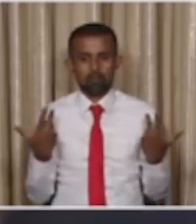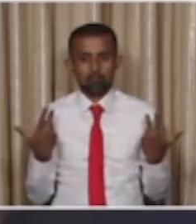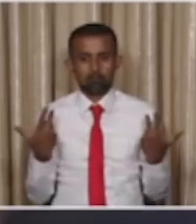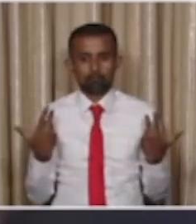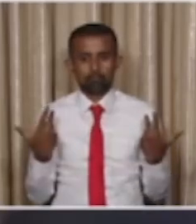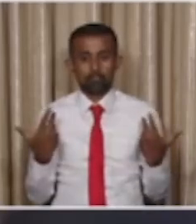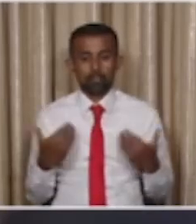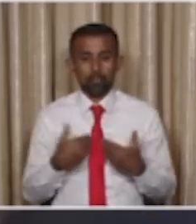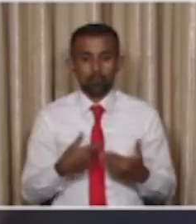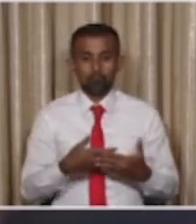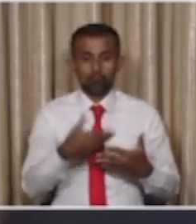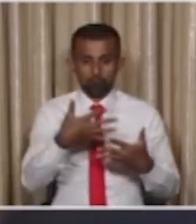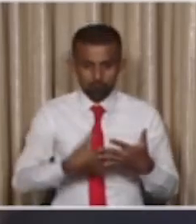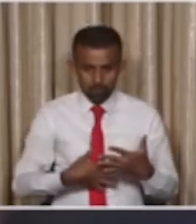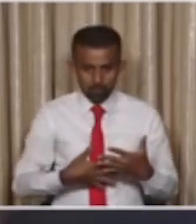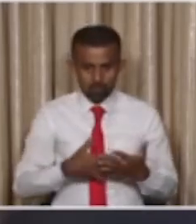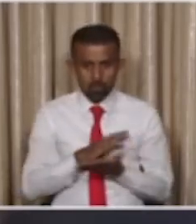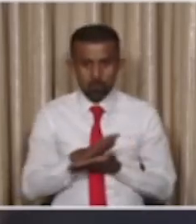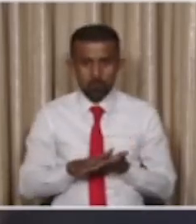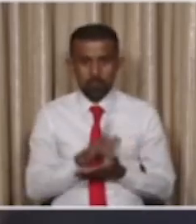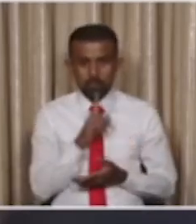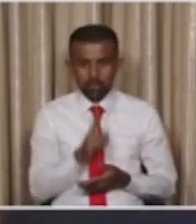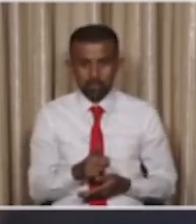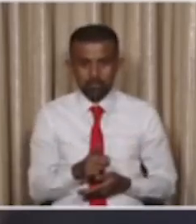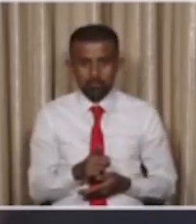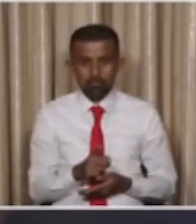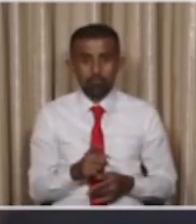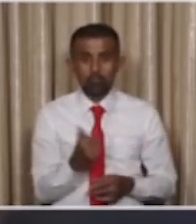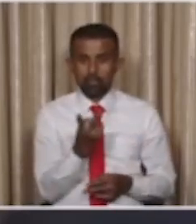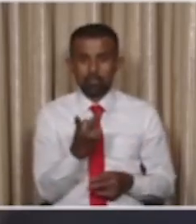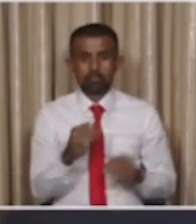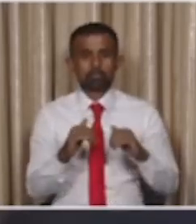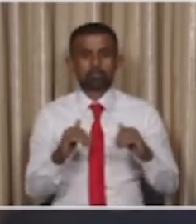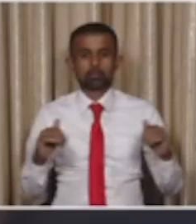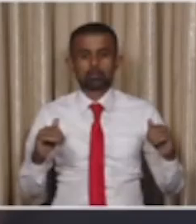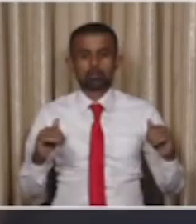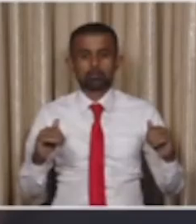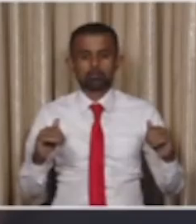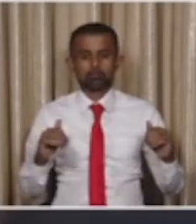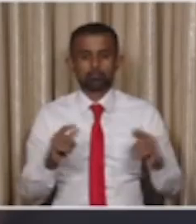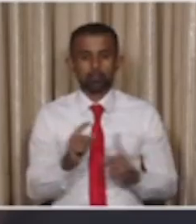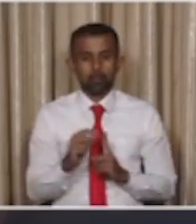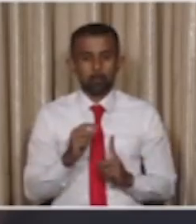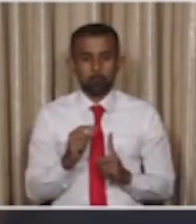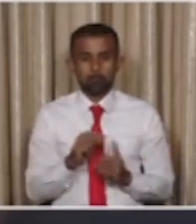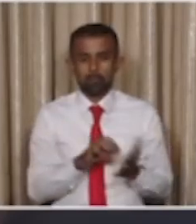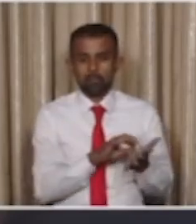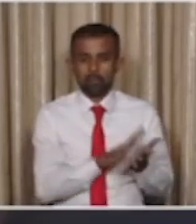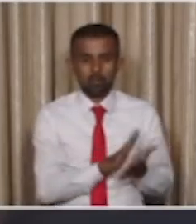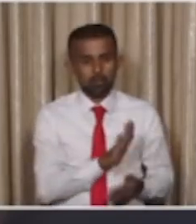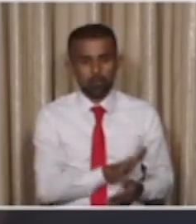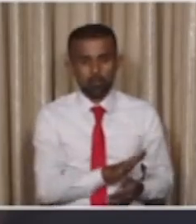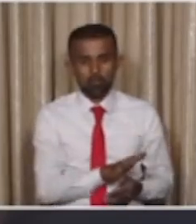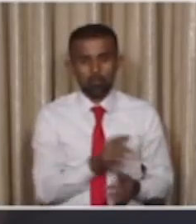අපේ වාර්තාවේ අපි ඉතාමත්ම පැහැදිලිව කිව්වා මේක දෙකක්. හරි, එතකොට පාර්ලිමේන්තුව තීරණය කරන්න වෙනවා